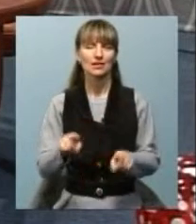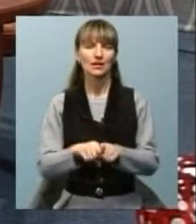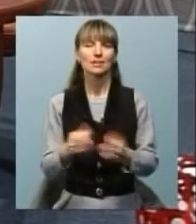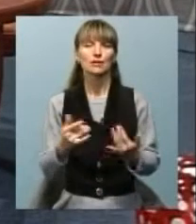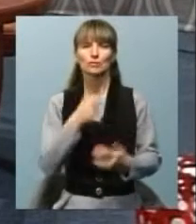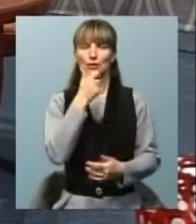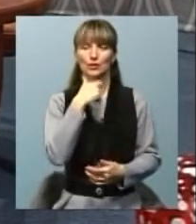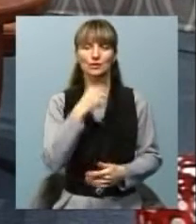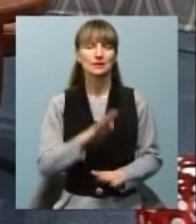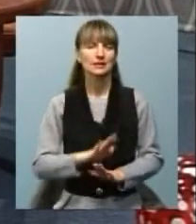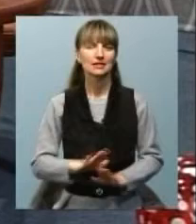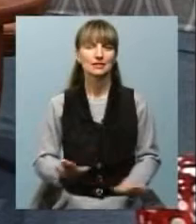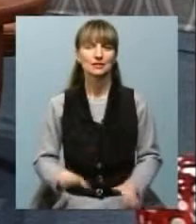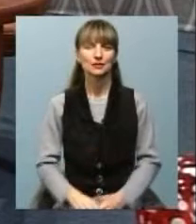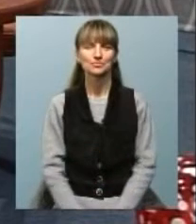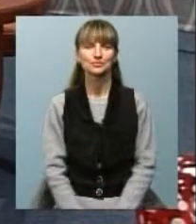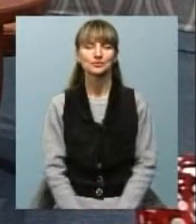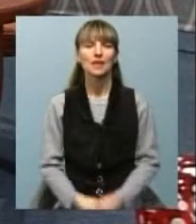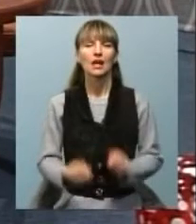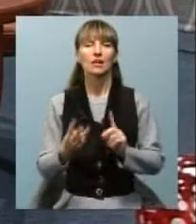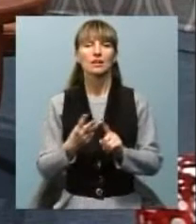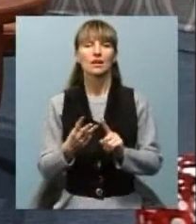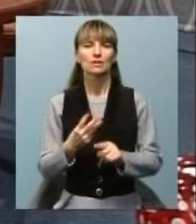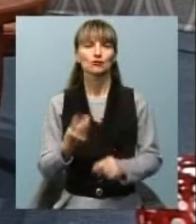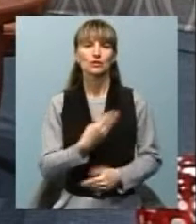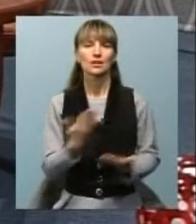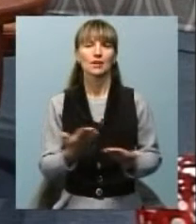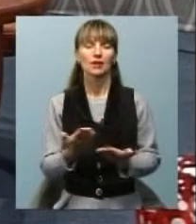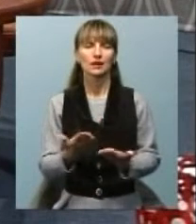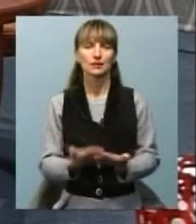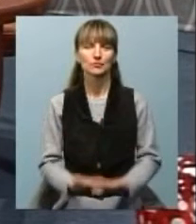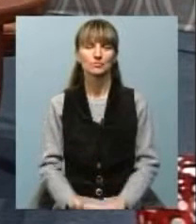кількості морозива? Боюсь. А третє бажання твоє яке було б?